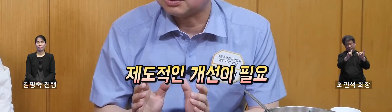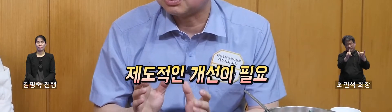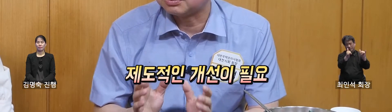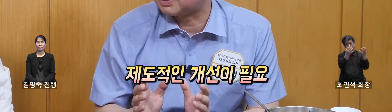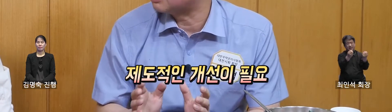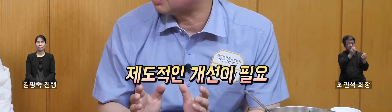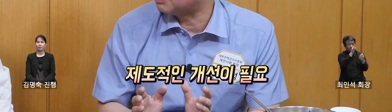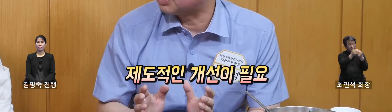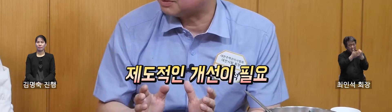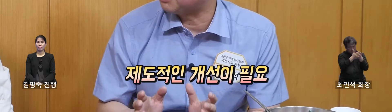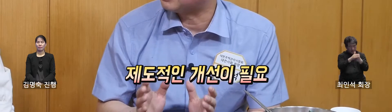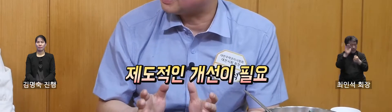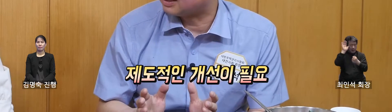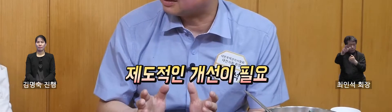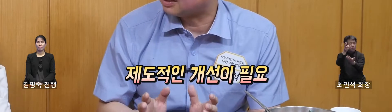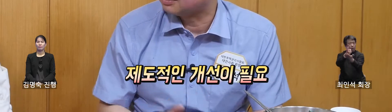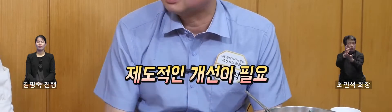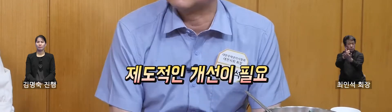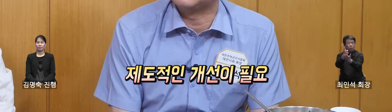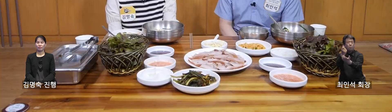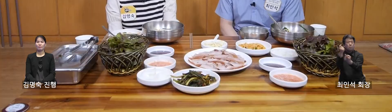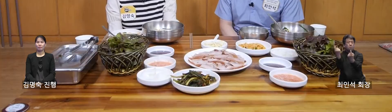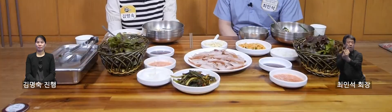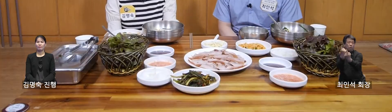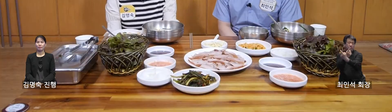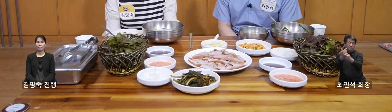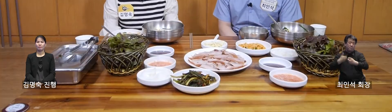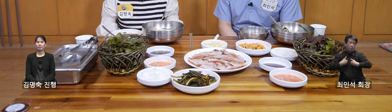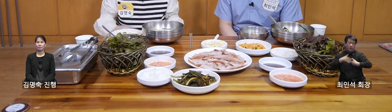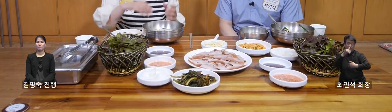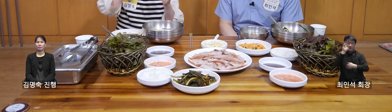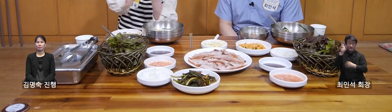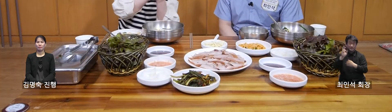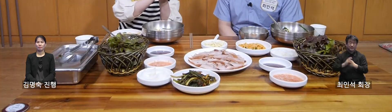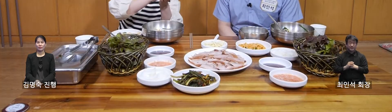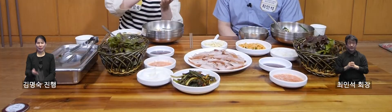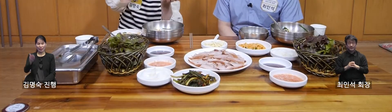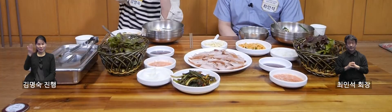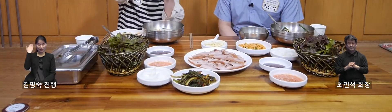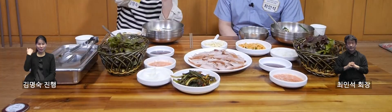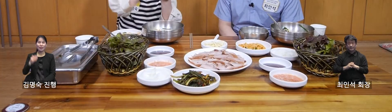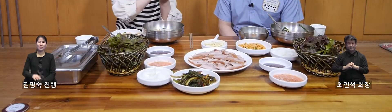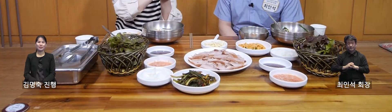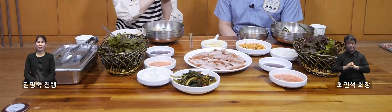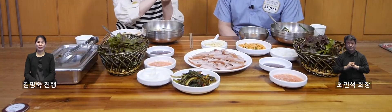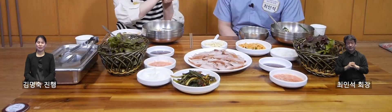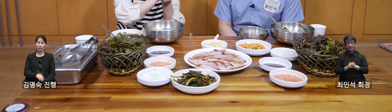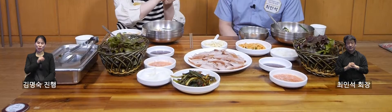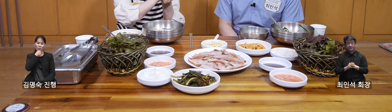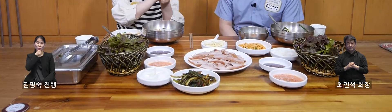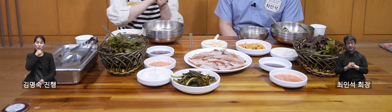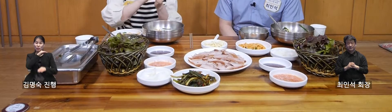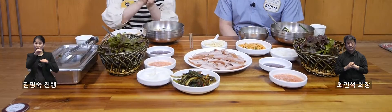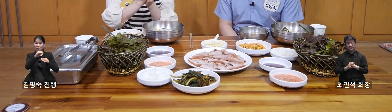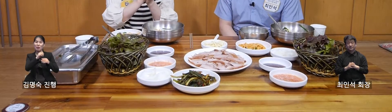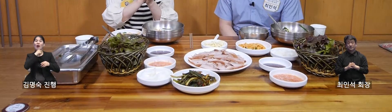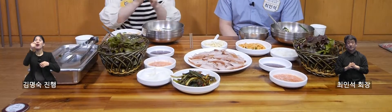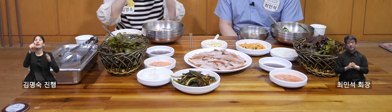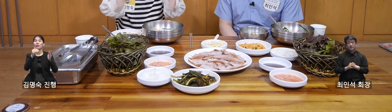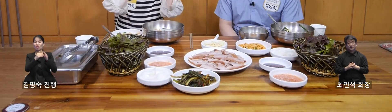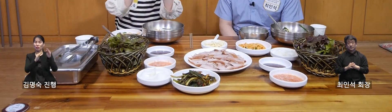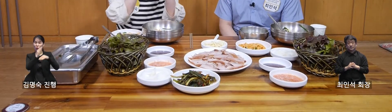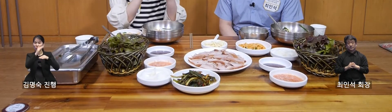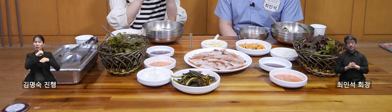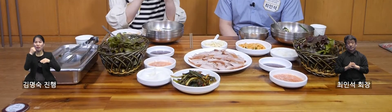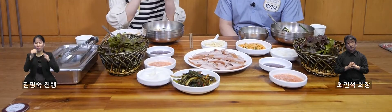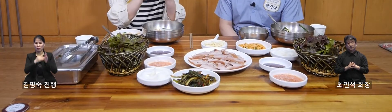좀 제도적으로 좀 개선하면서 할 필요가 있지 않을까 이런 생각을 하고 있습니다. 예전에 그러니까 그 딱 그 점수면 다 합격을 했는데 이제는 네.